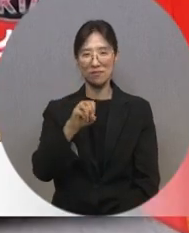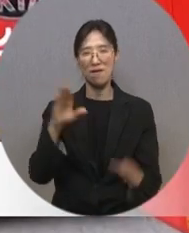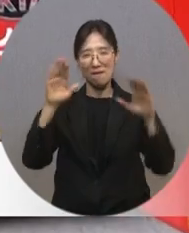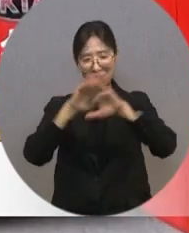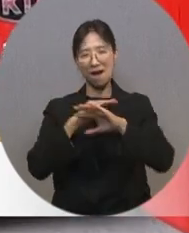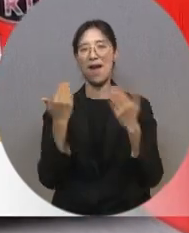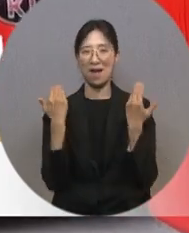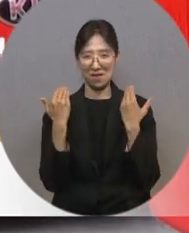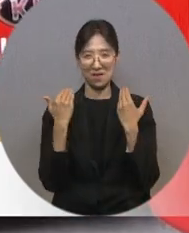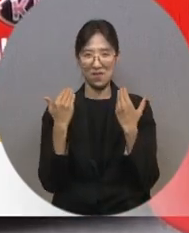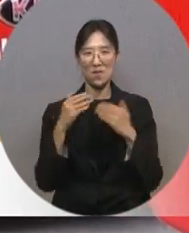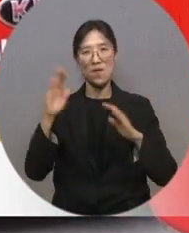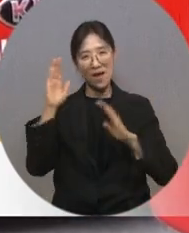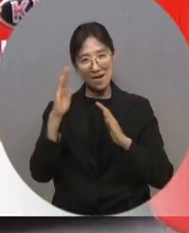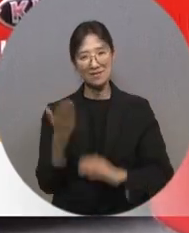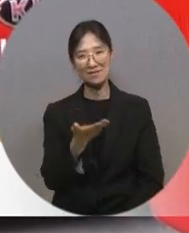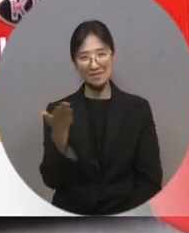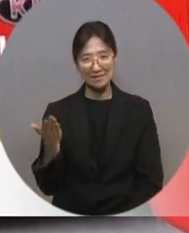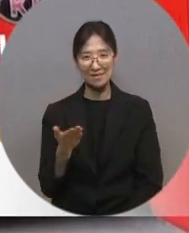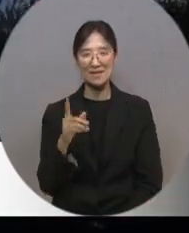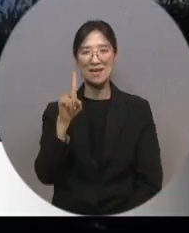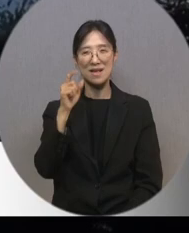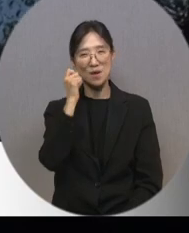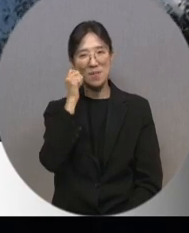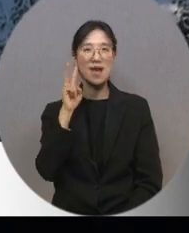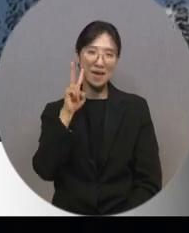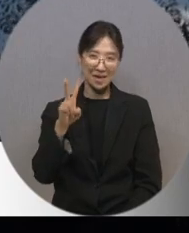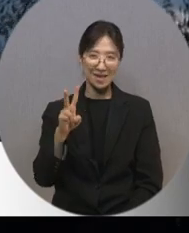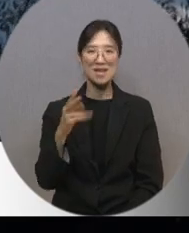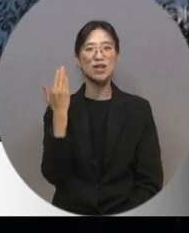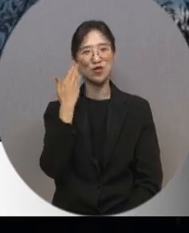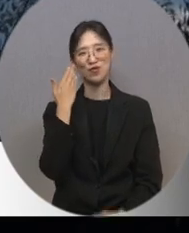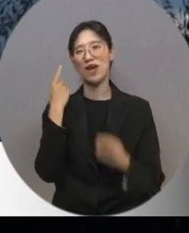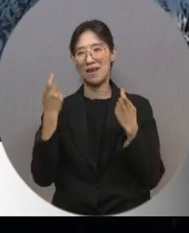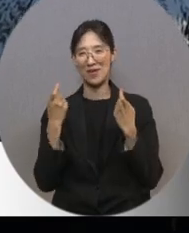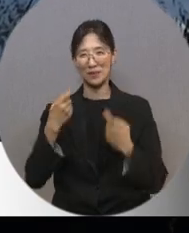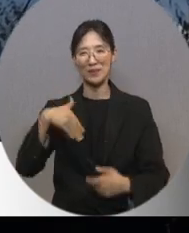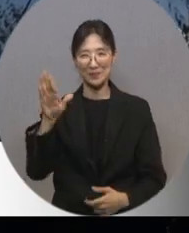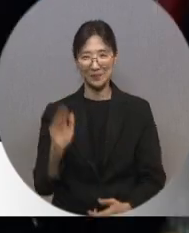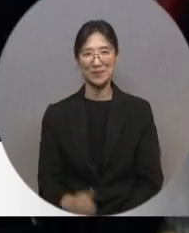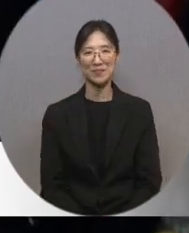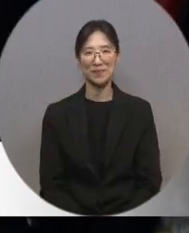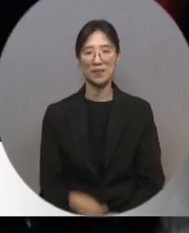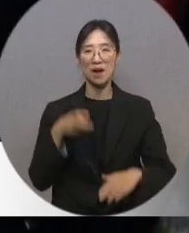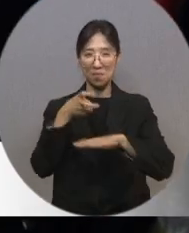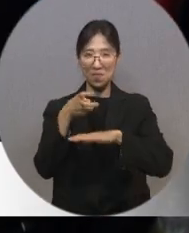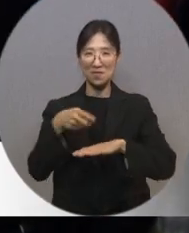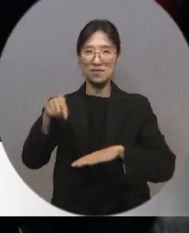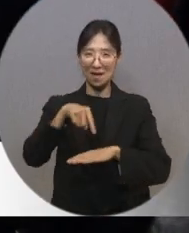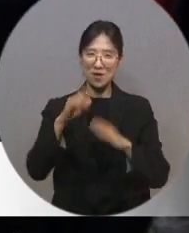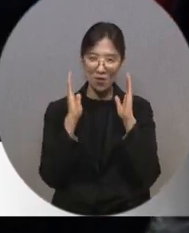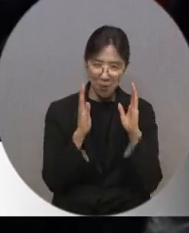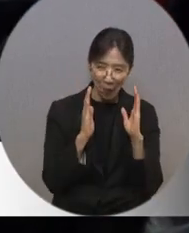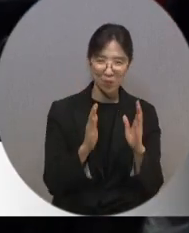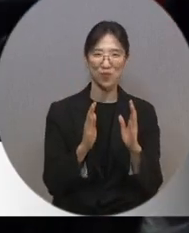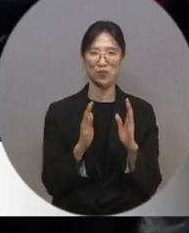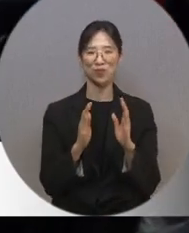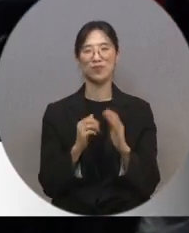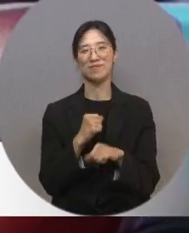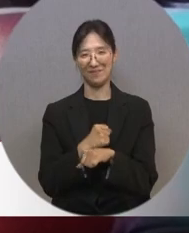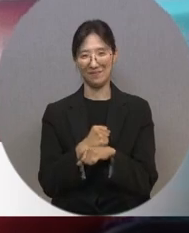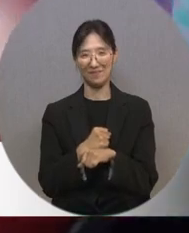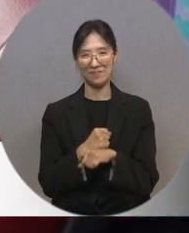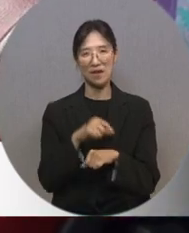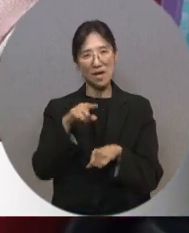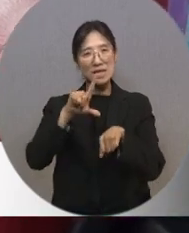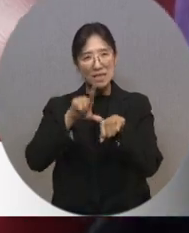야간학교입니다. 학생들이 1박 2일 수학여행을 떠나는 날입니다. 버스 안에서도 공부. 학생들에게는